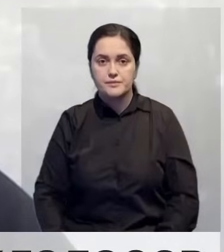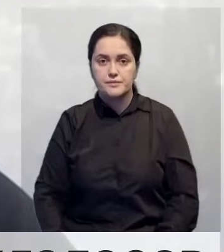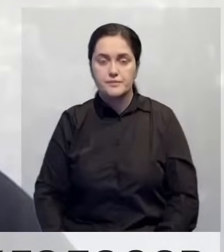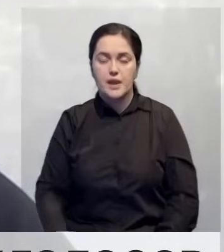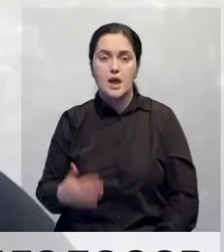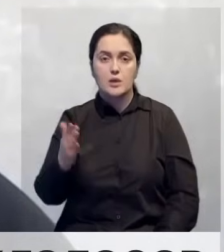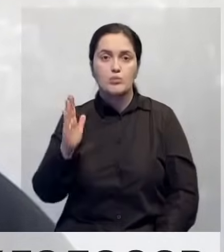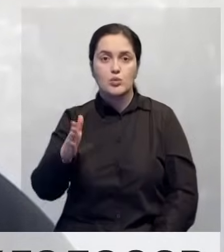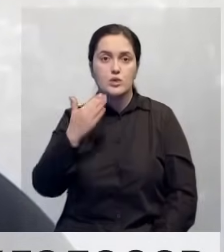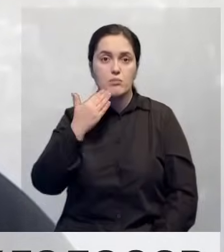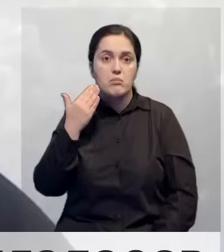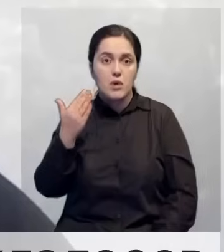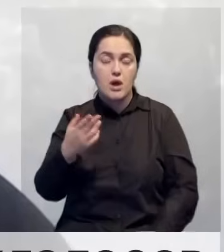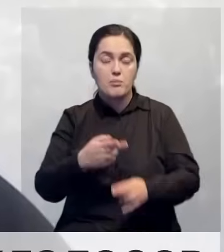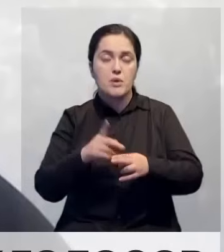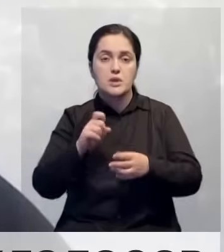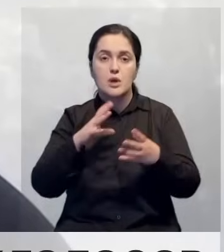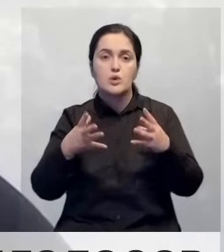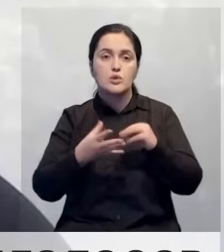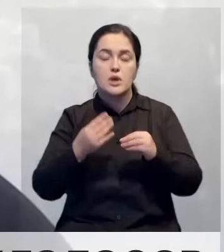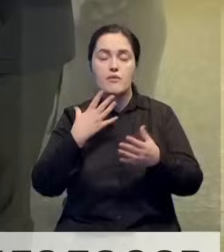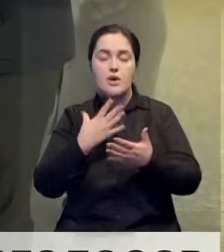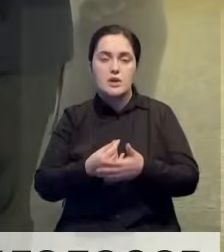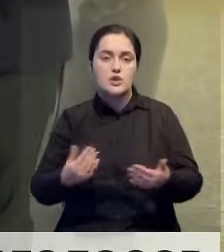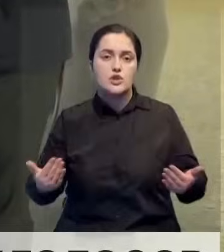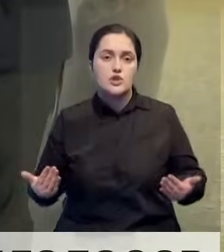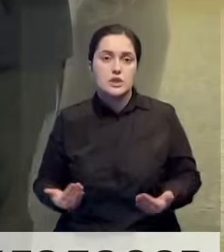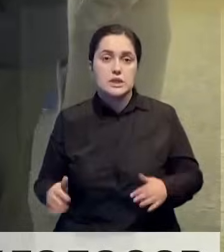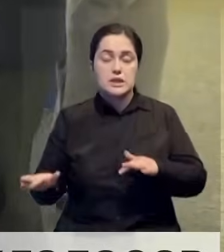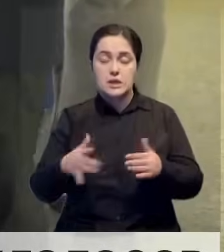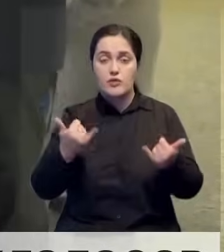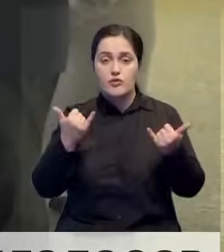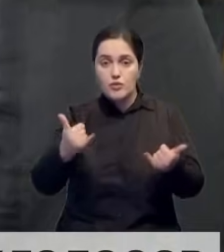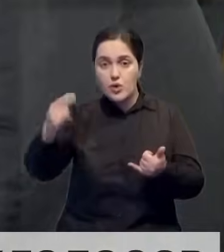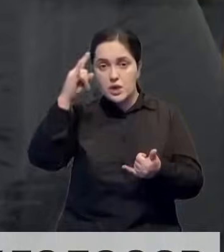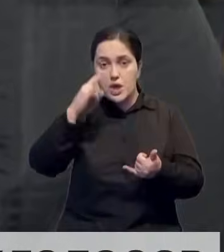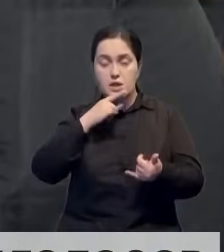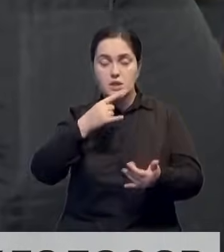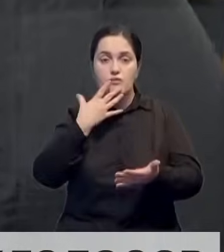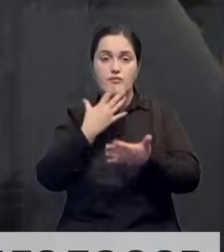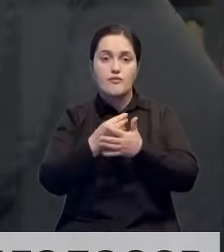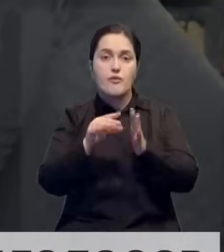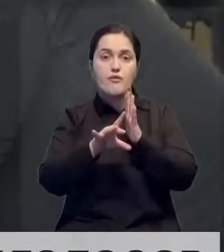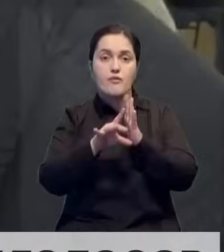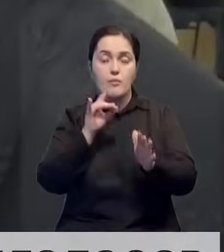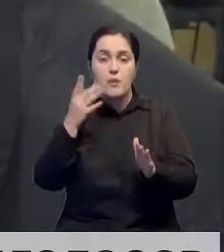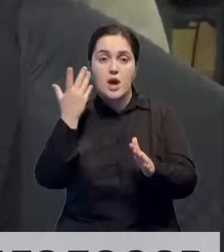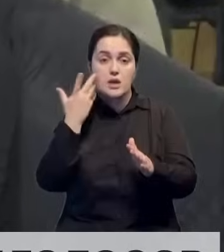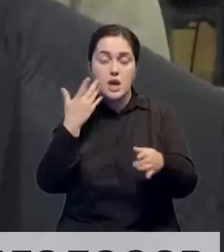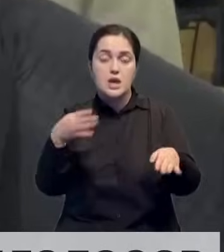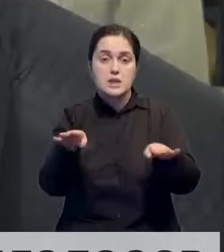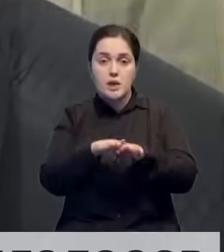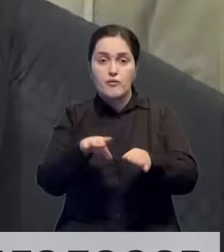они будут спрашивать акимов за результаты своей жизнедеятельности. Сегодня казахстанцы сделали свой выбор, и как только закрываются